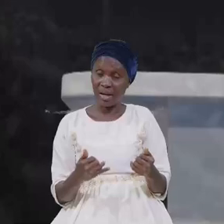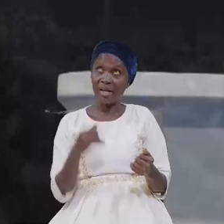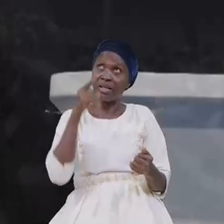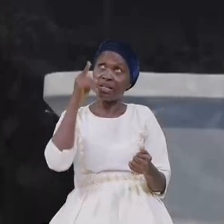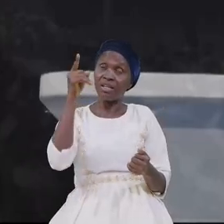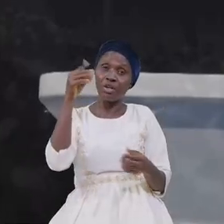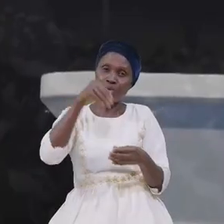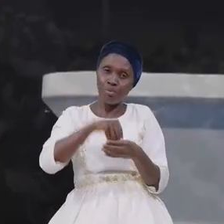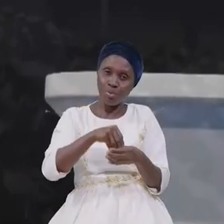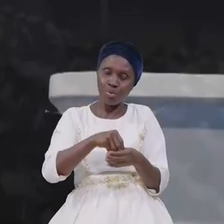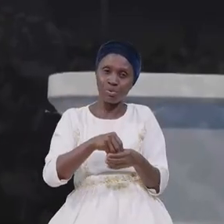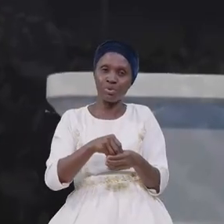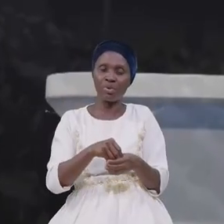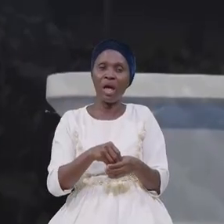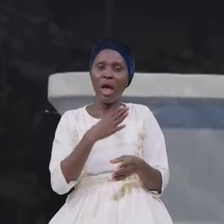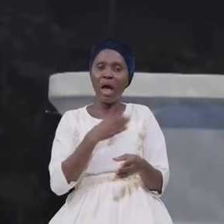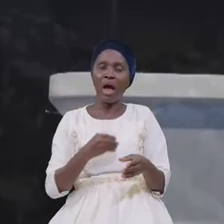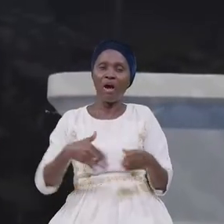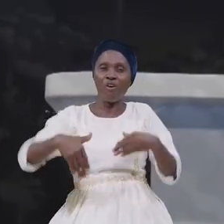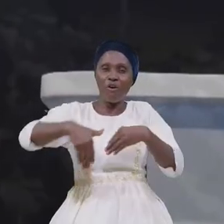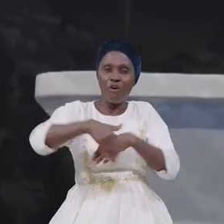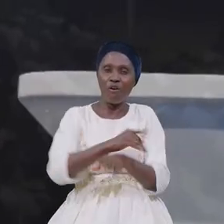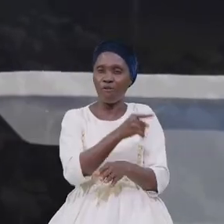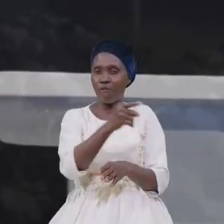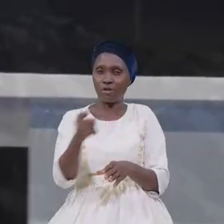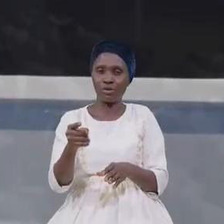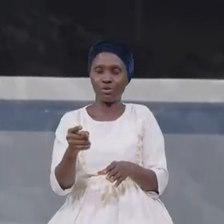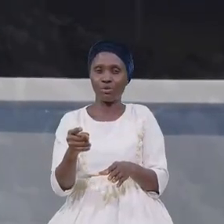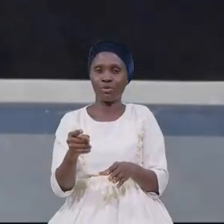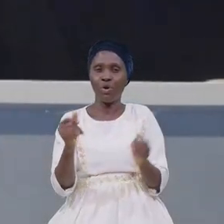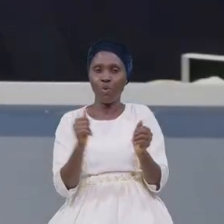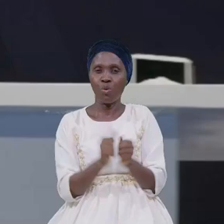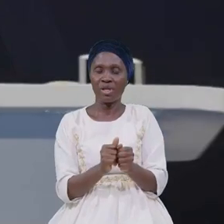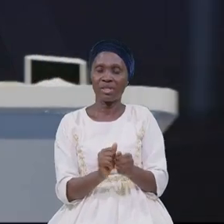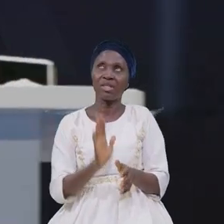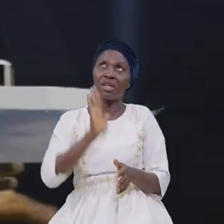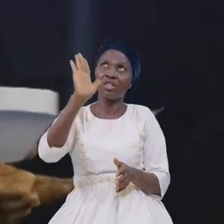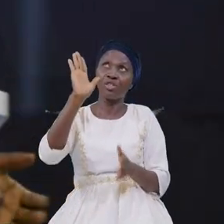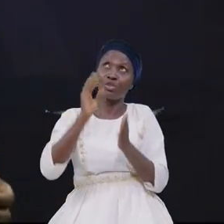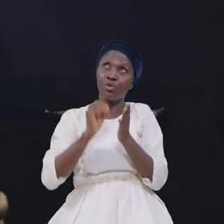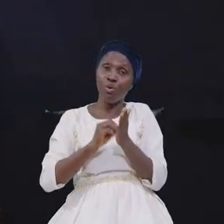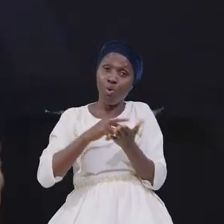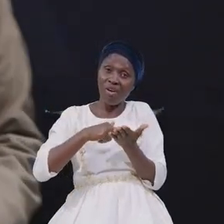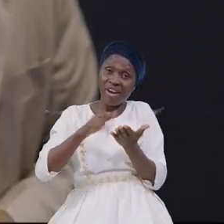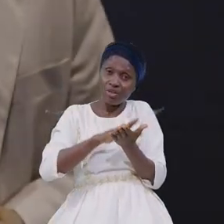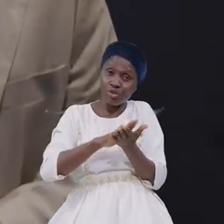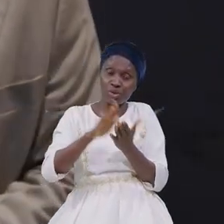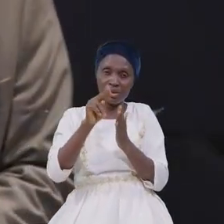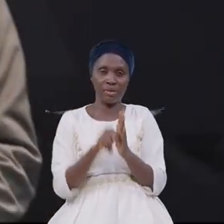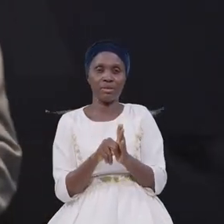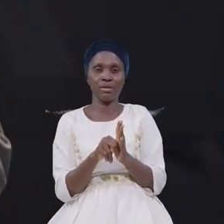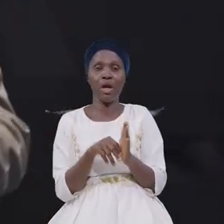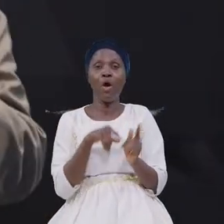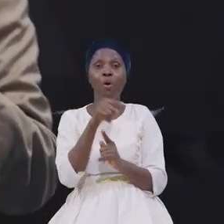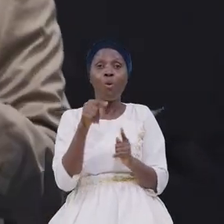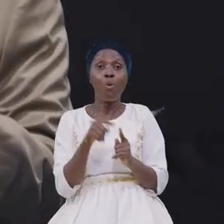vous êtes juste et vous enveloppe de sa propre justice. Lorsque vous donnez